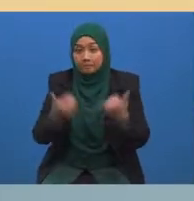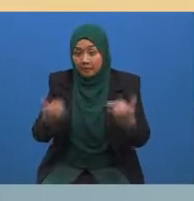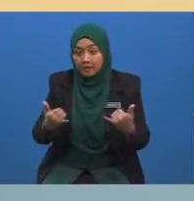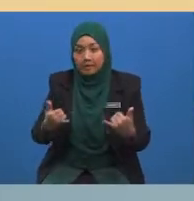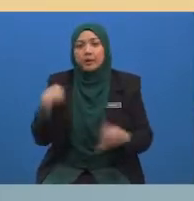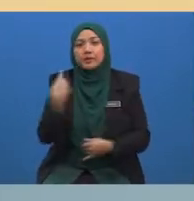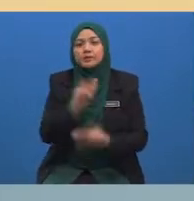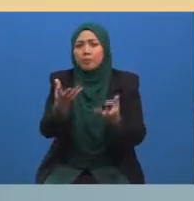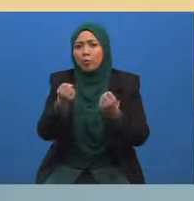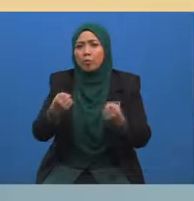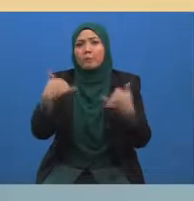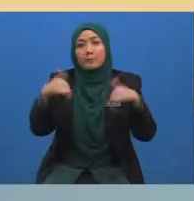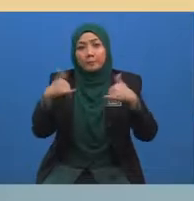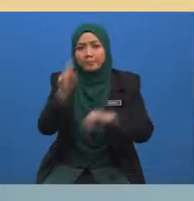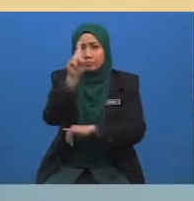permainan.